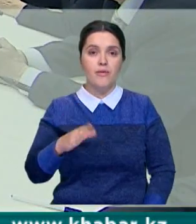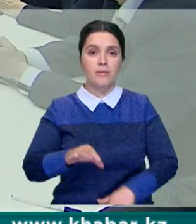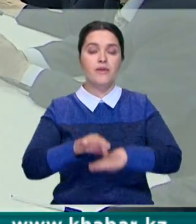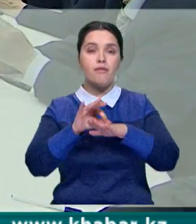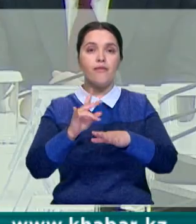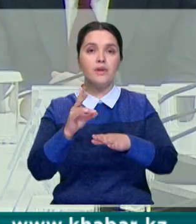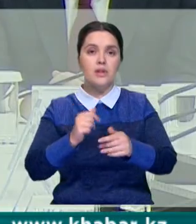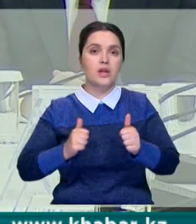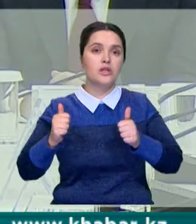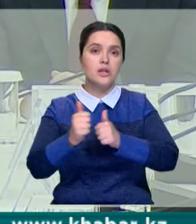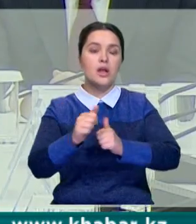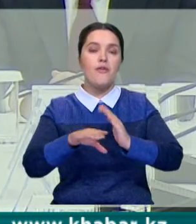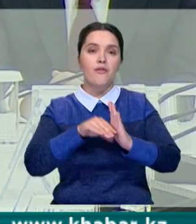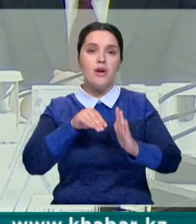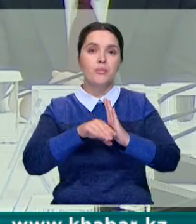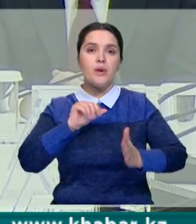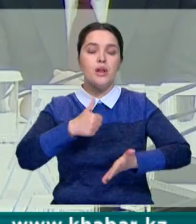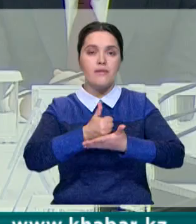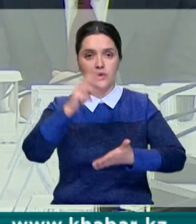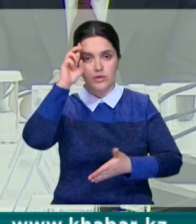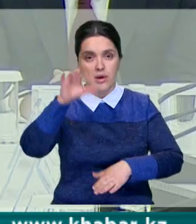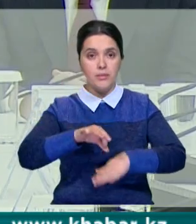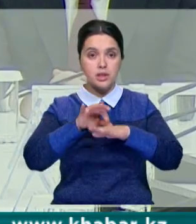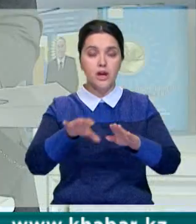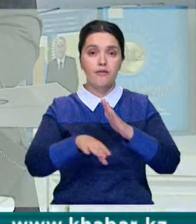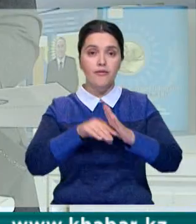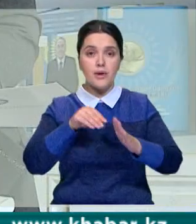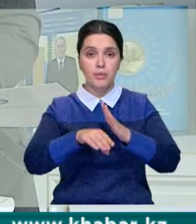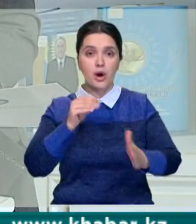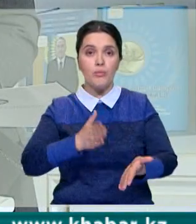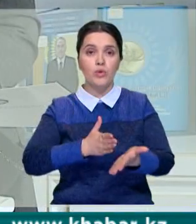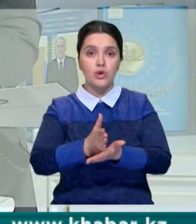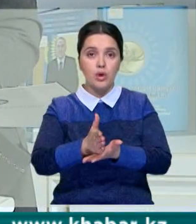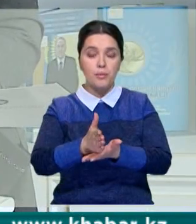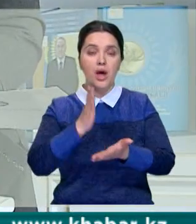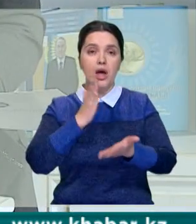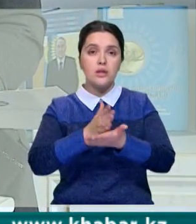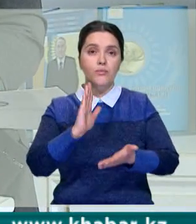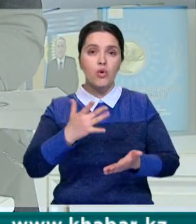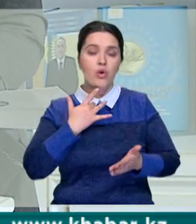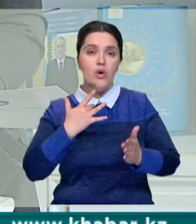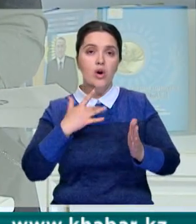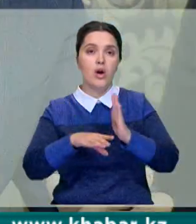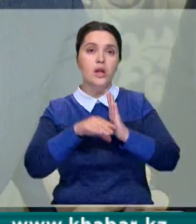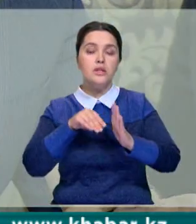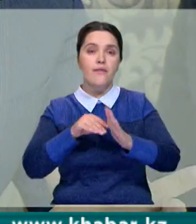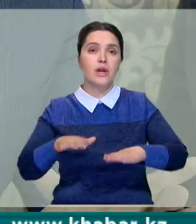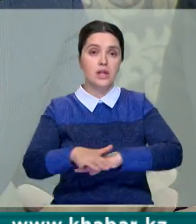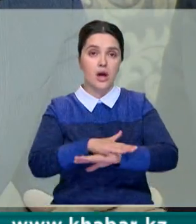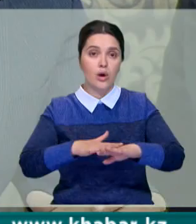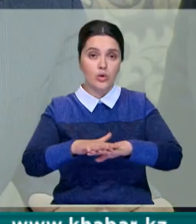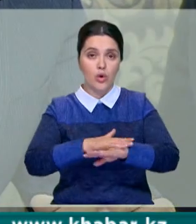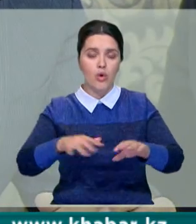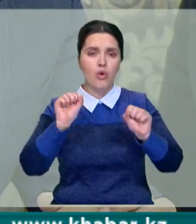о проведении внеочередных выборов президента. Проведение выборов путем прямого волеизъявления народа позволит